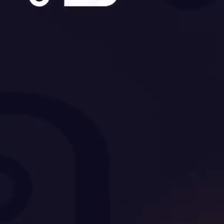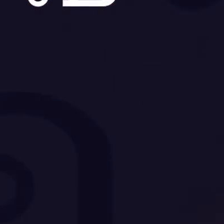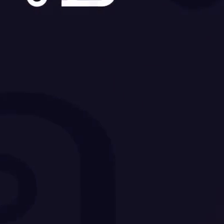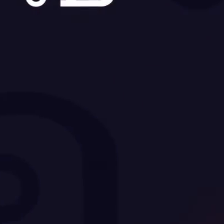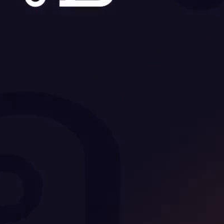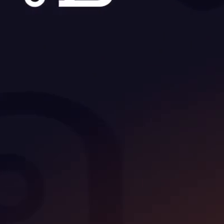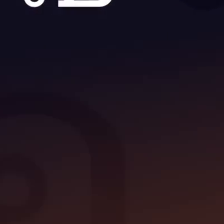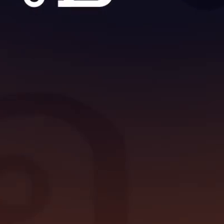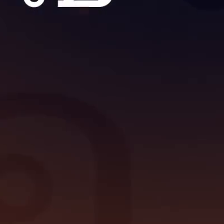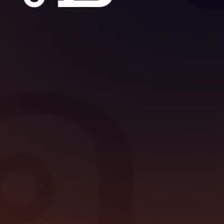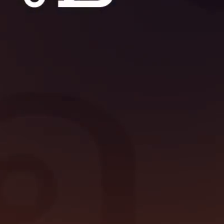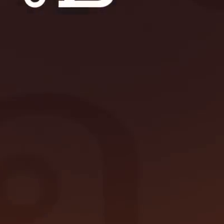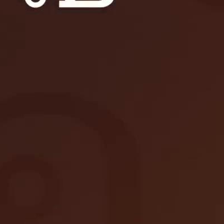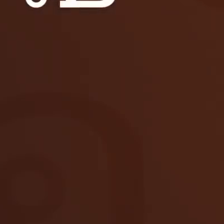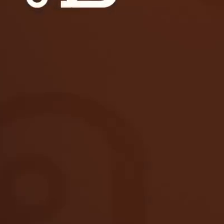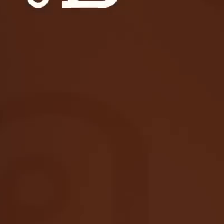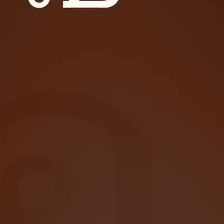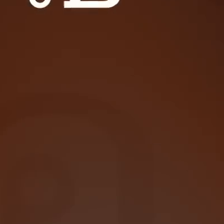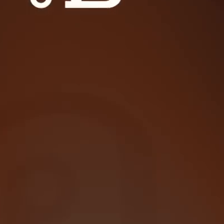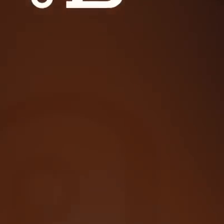ยม